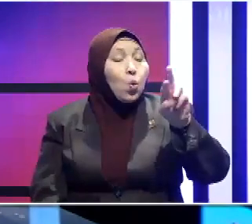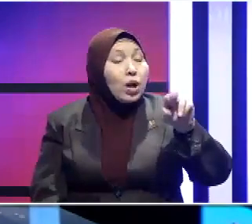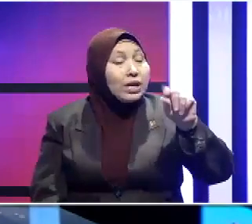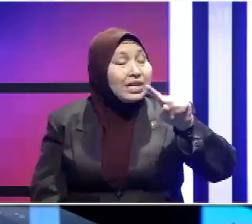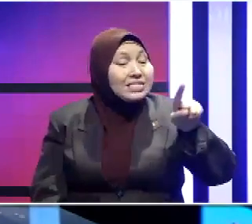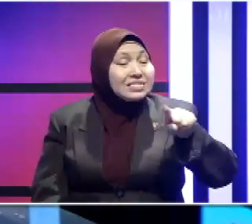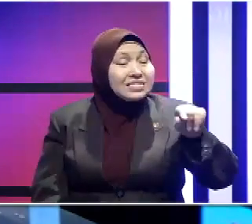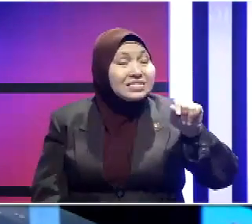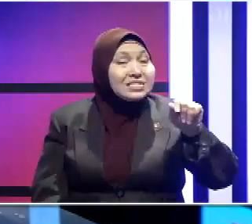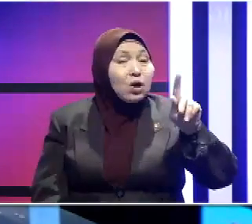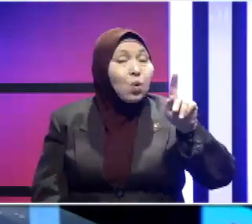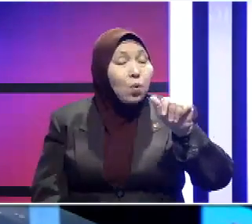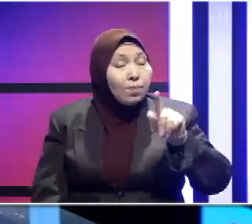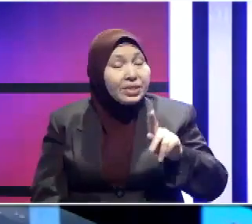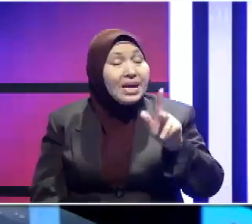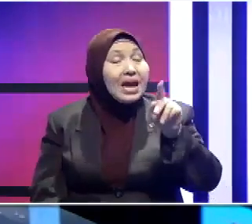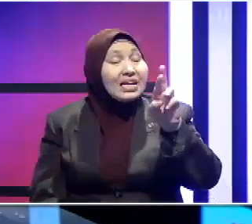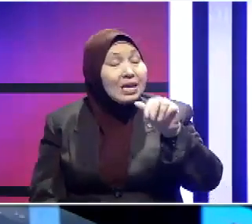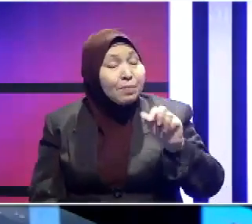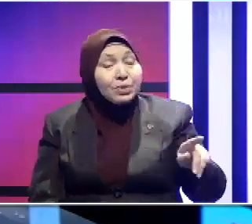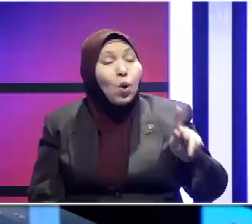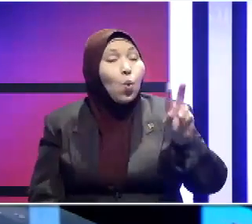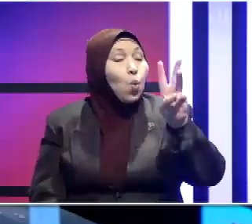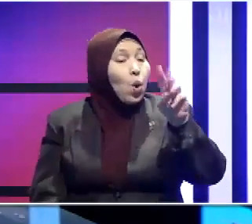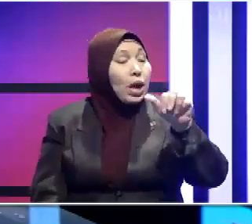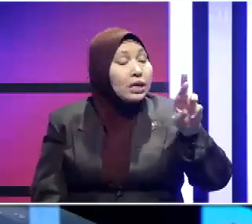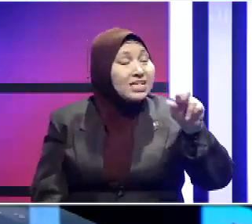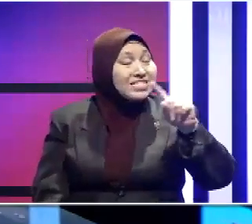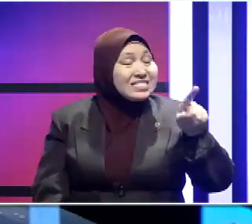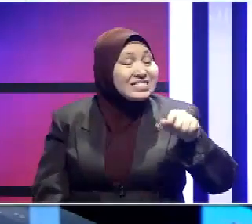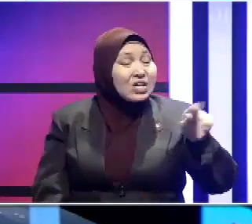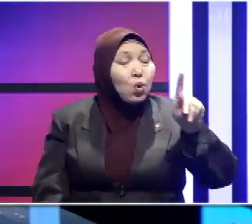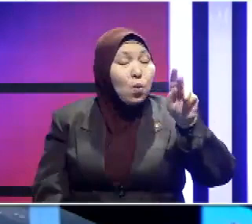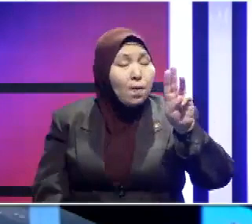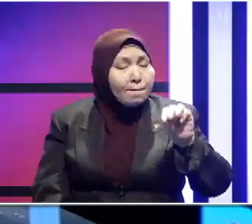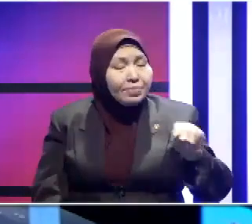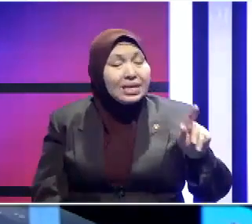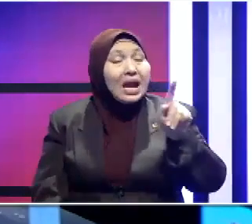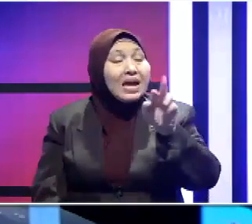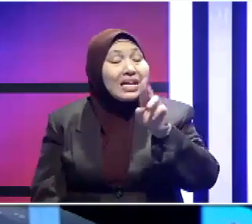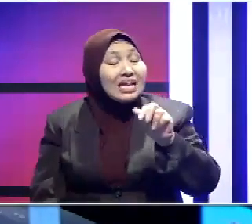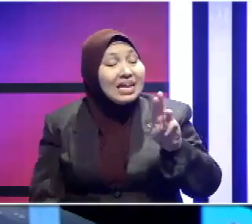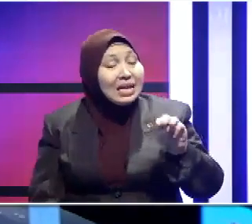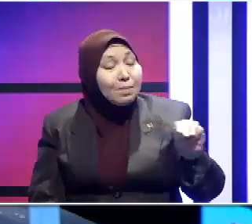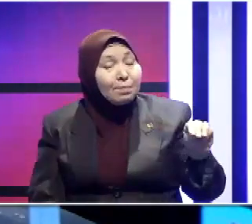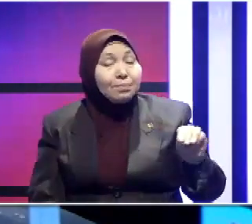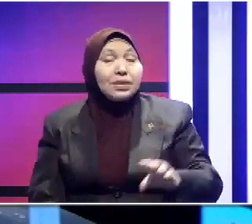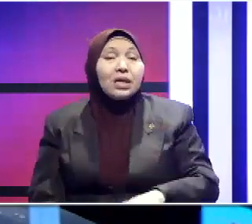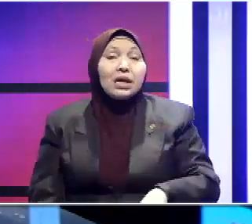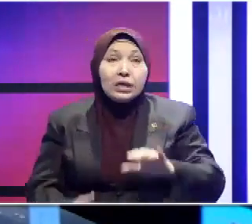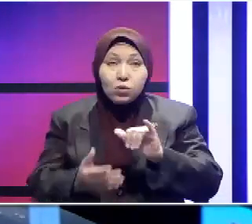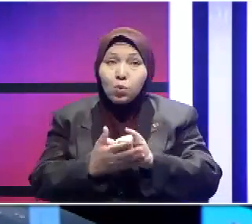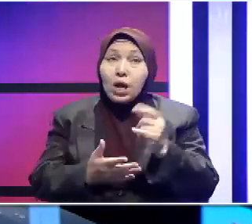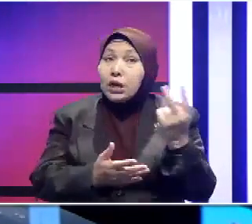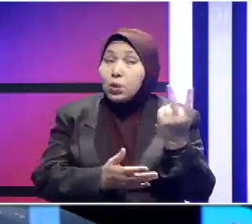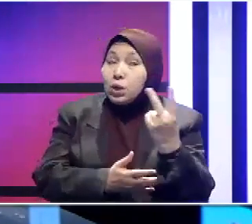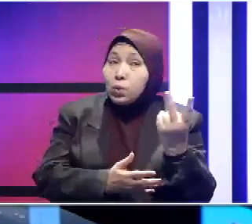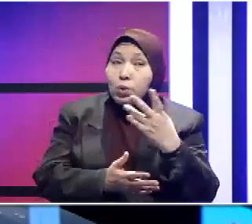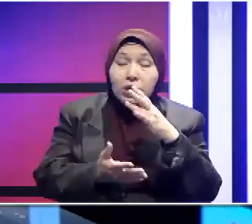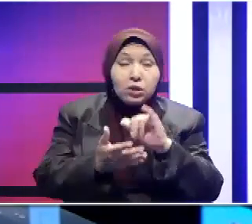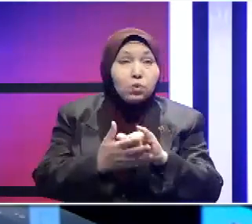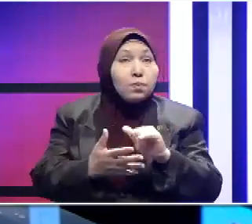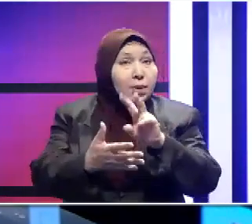pong caddy wedis pongke di juga 22 itu